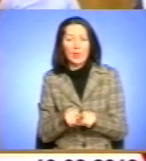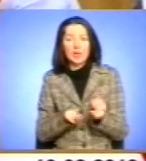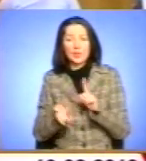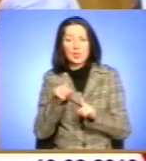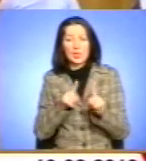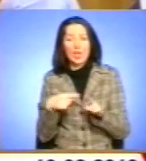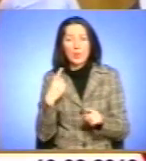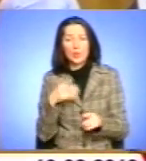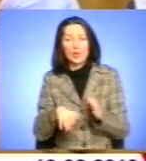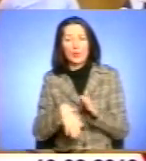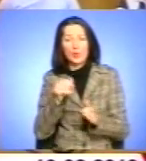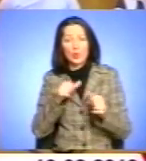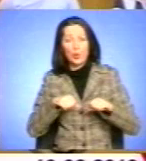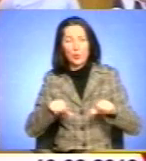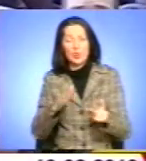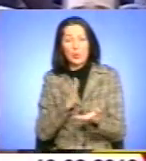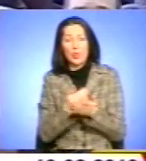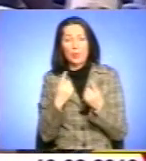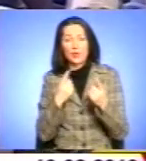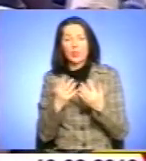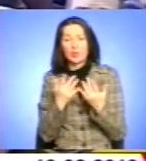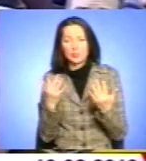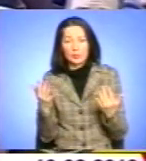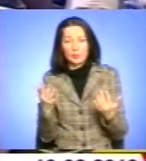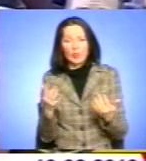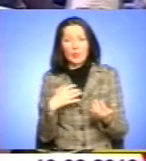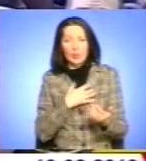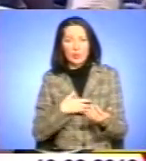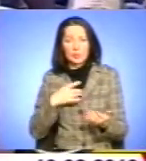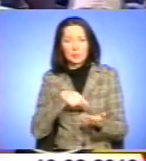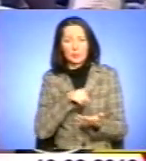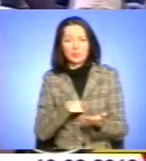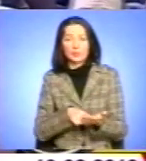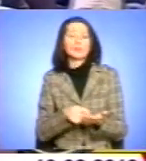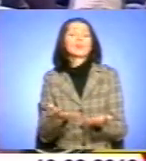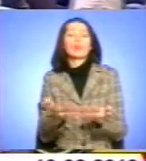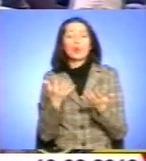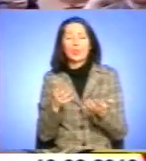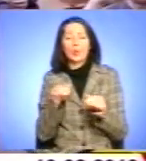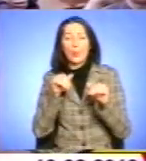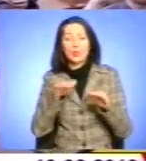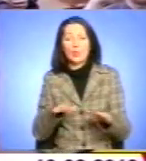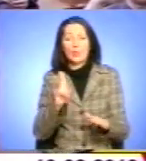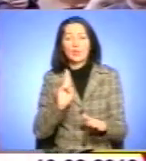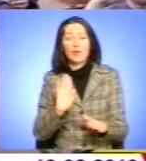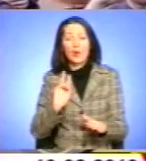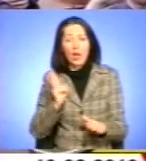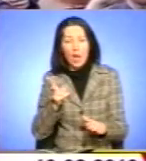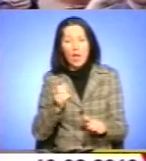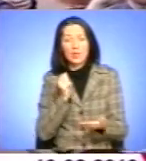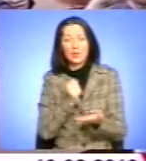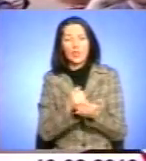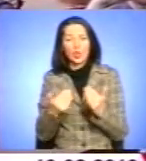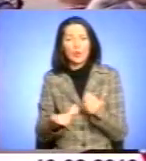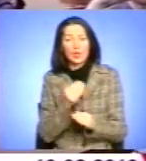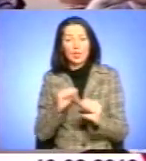обласної виборчої комісії мали б говорити ряд важливих питань. Зокрема, оприлюднення постанови ЦВК про затвердження нового складу виборчої